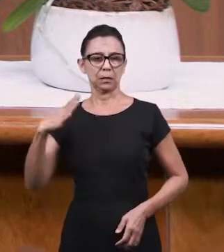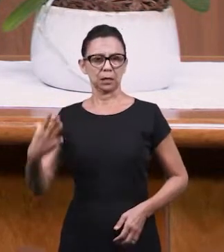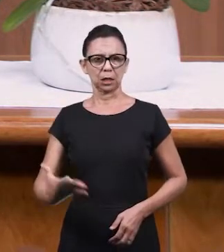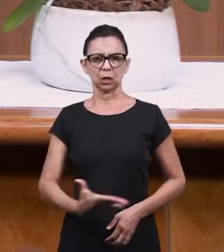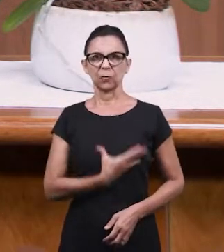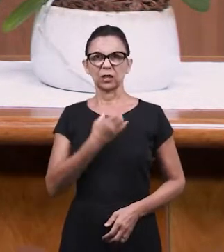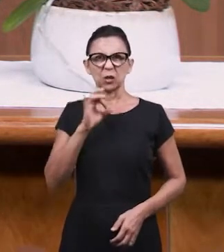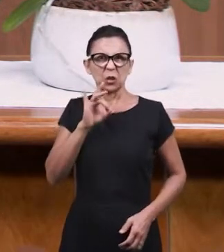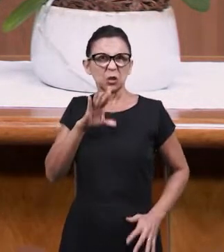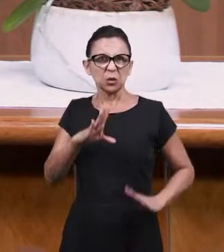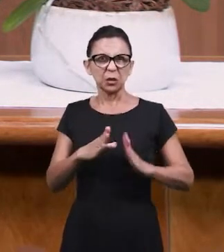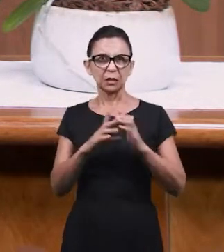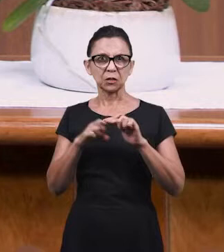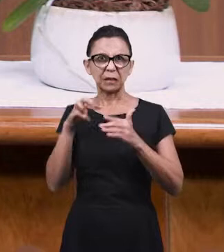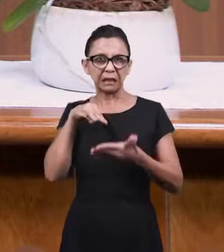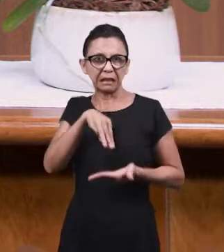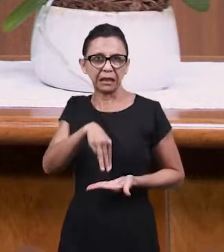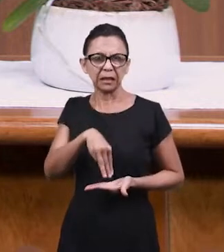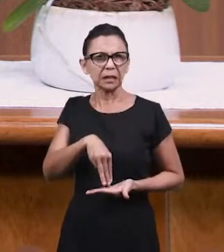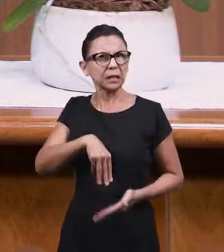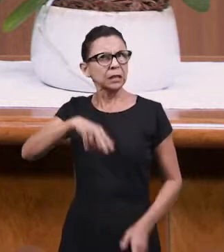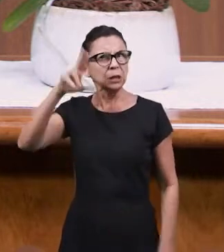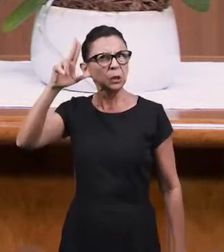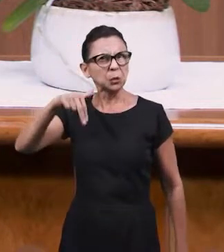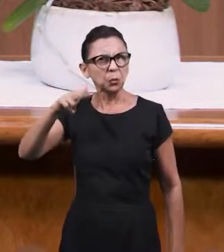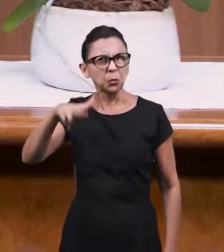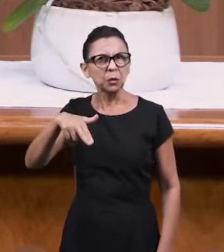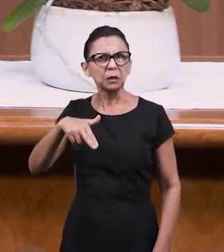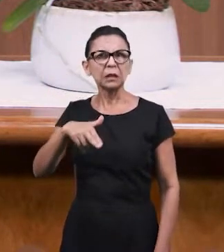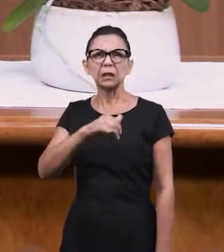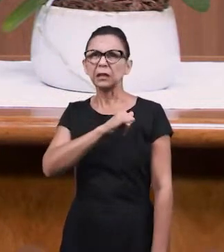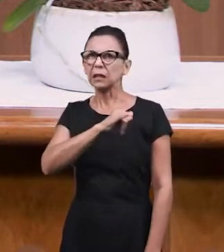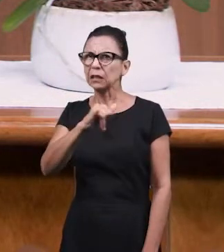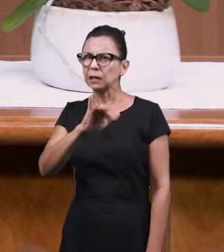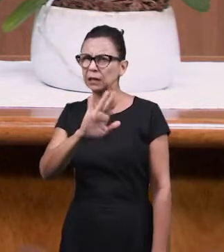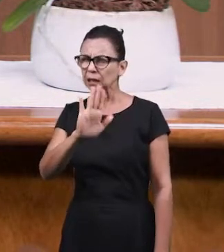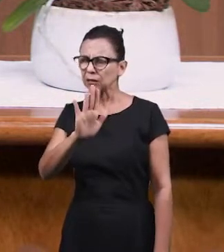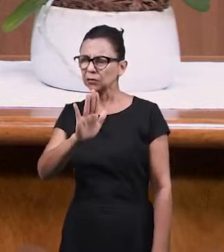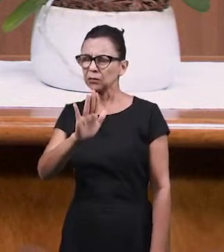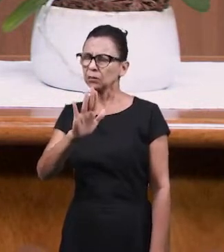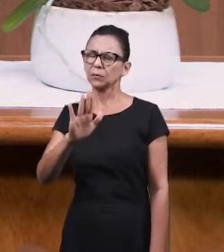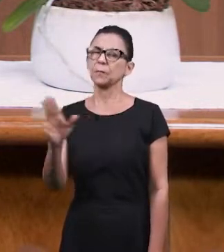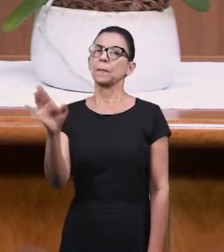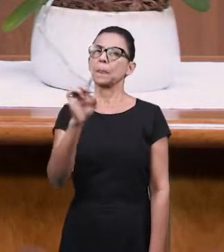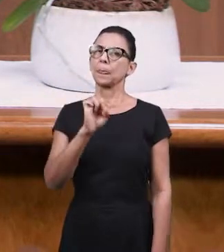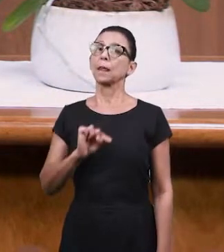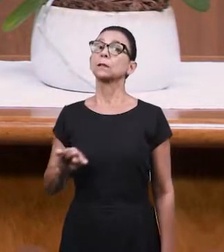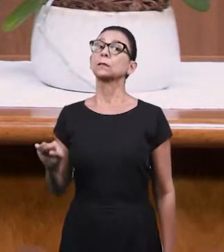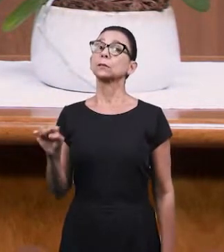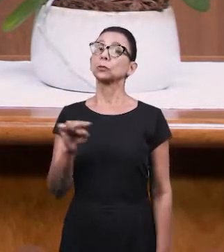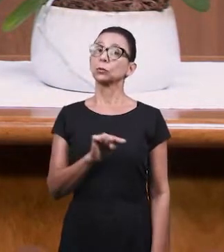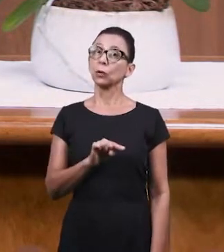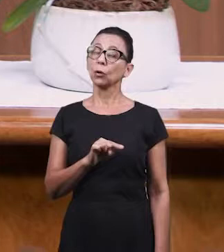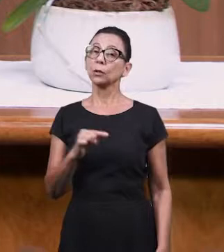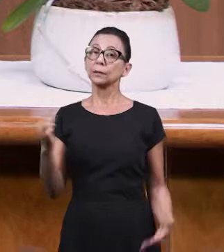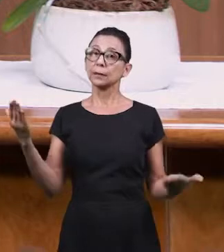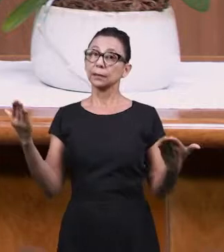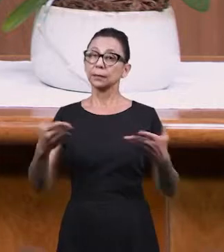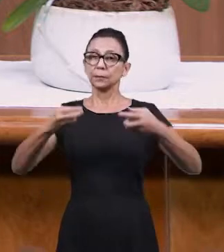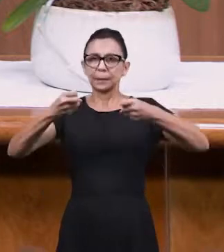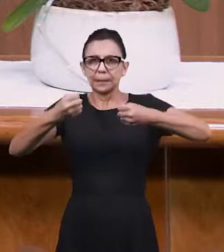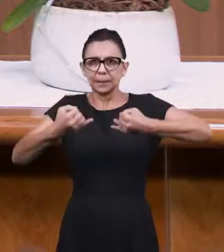qui disent que le salut c'est seulement dans l'Église Maranatha. Donc ce n'est pas cela. Nous parlons